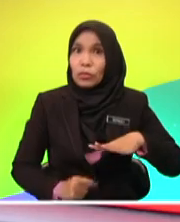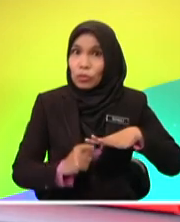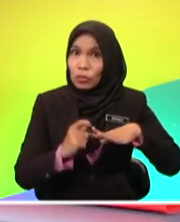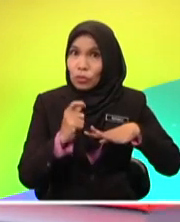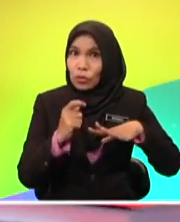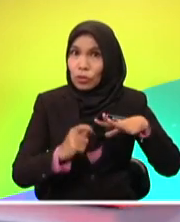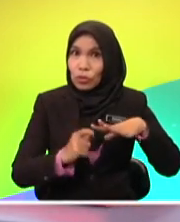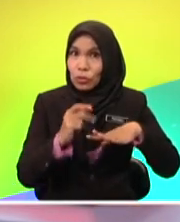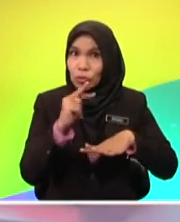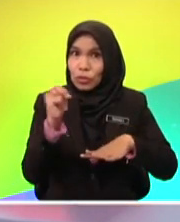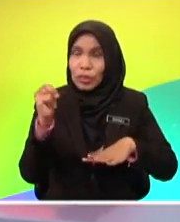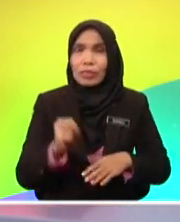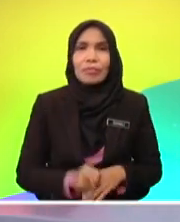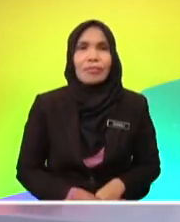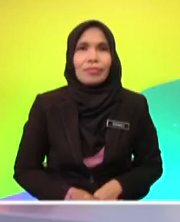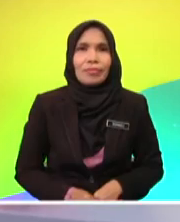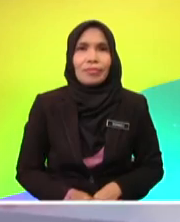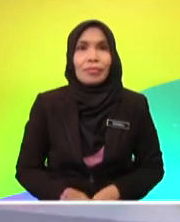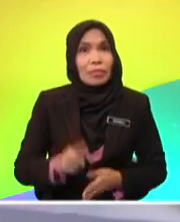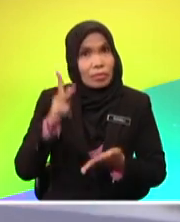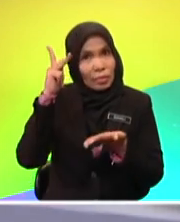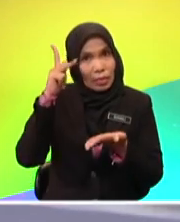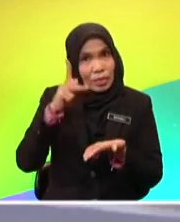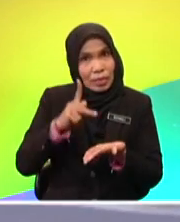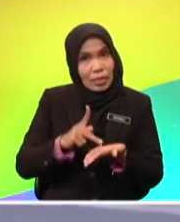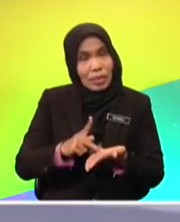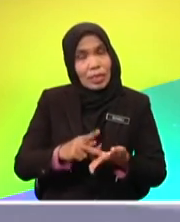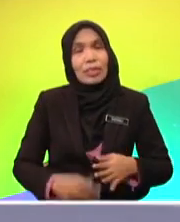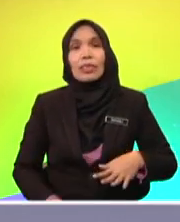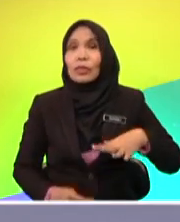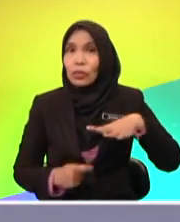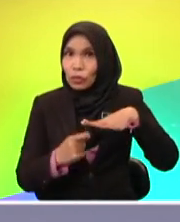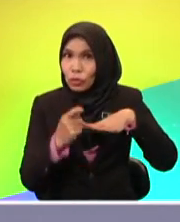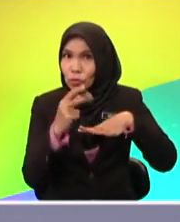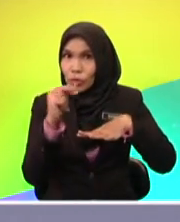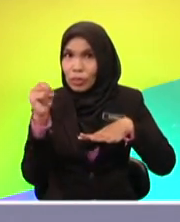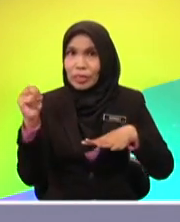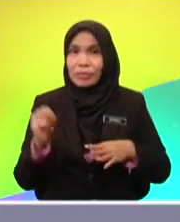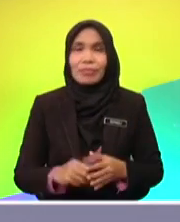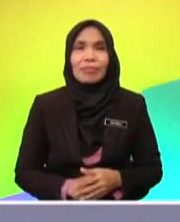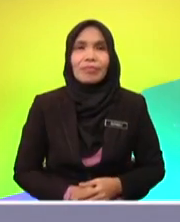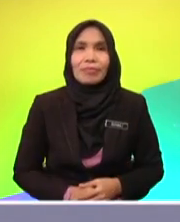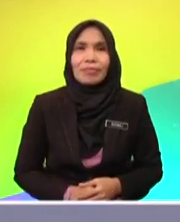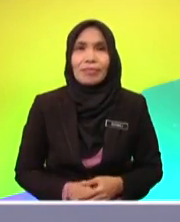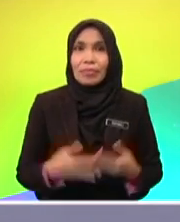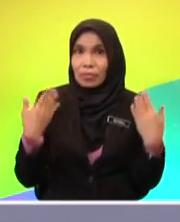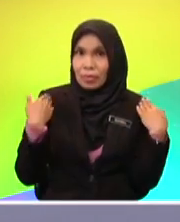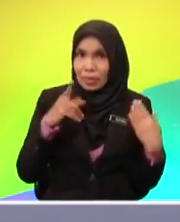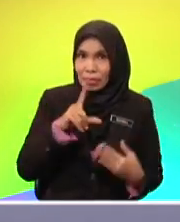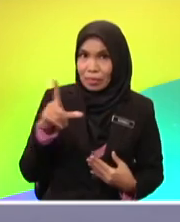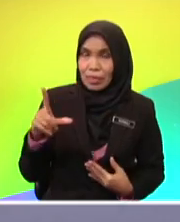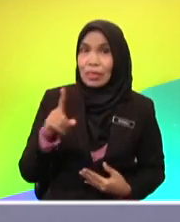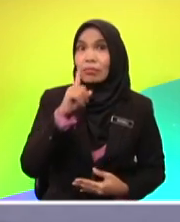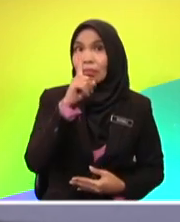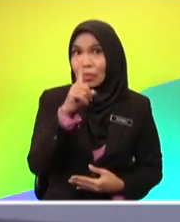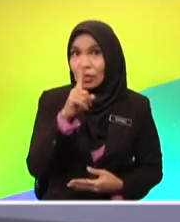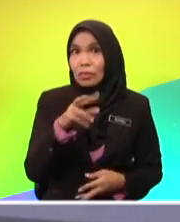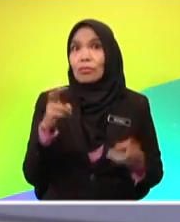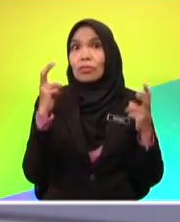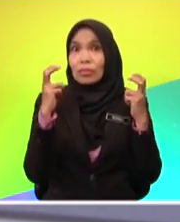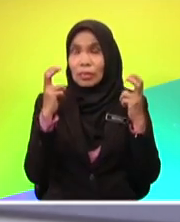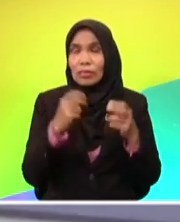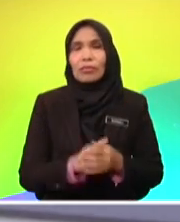dengan mengenal tumbuhan. Wow, okay, mengenal tumbuhan adalah satu tajuk dalam